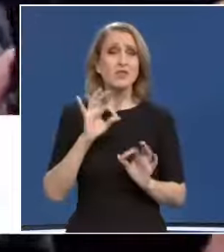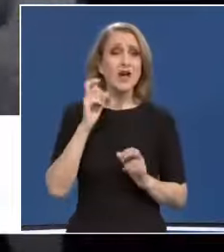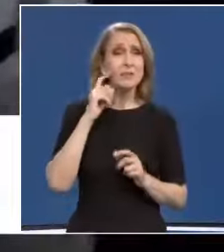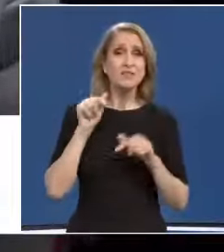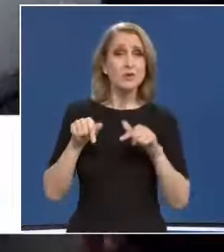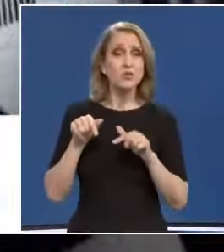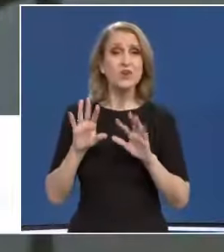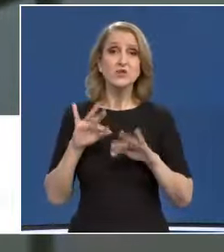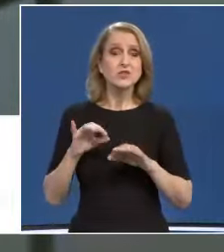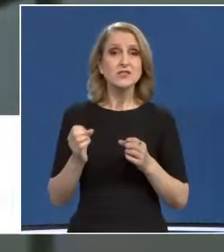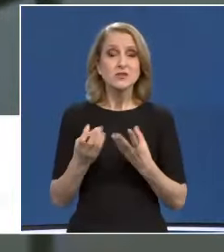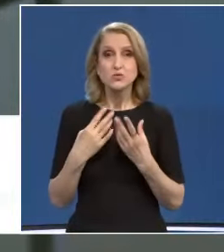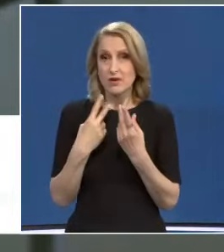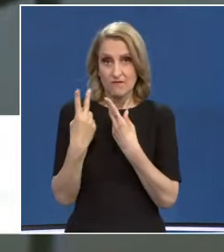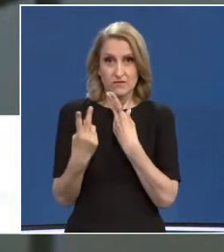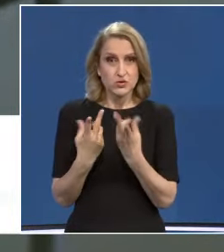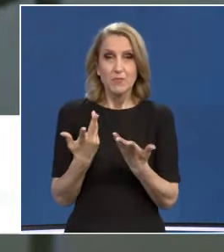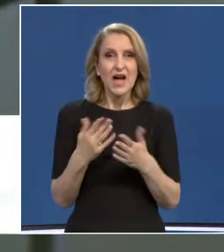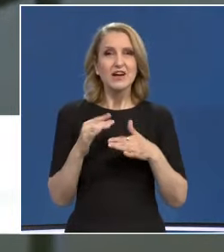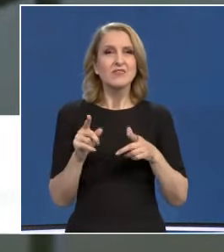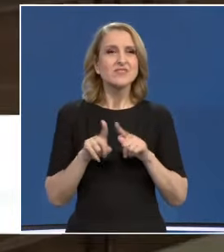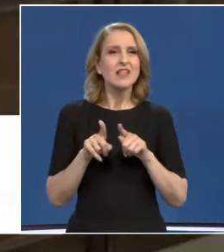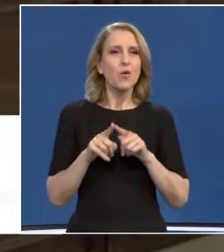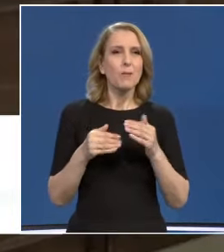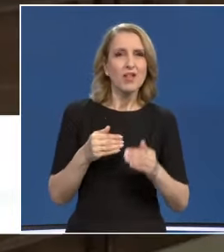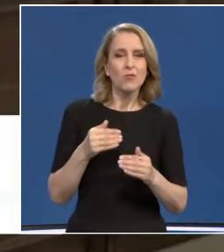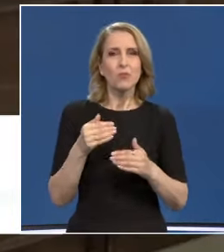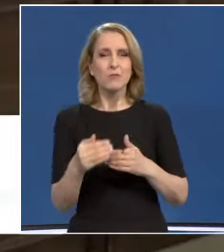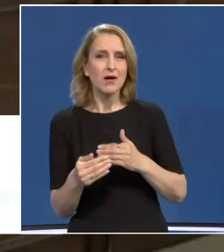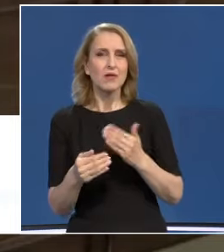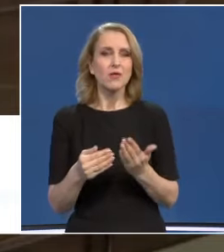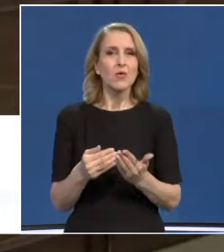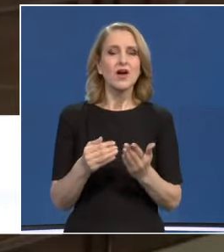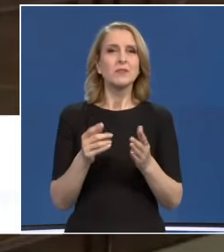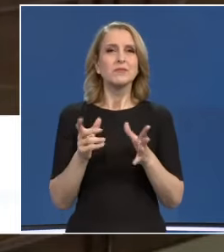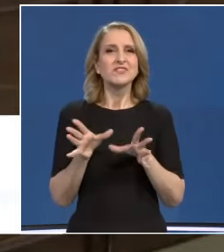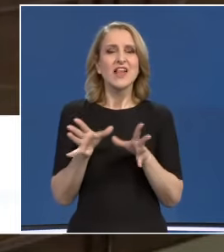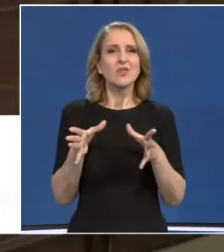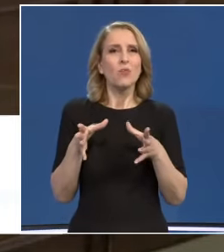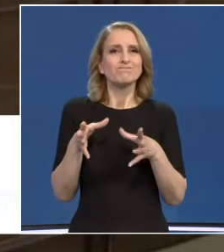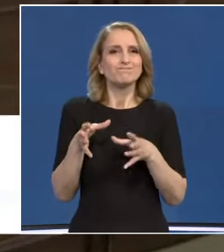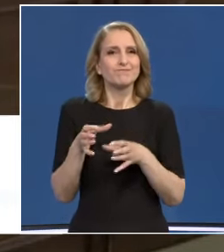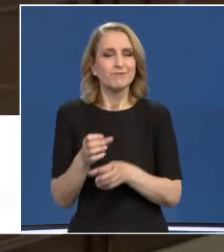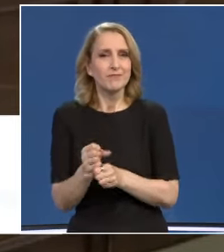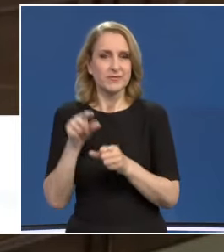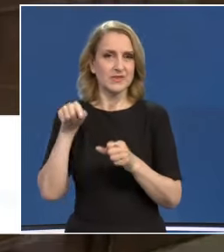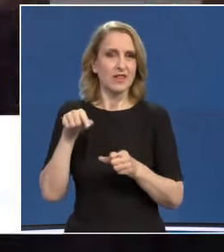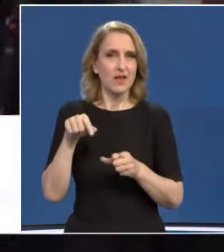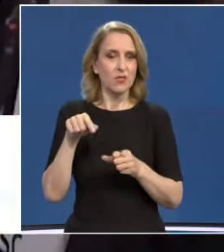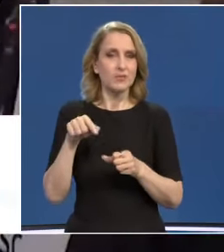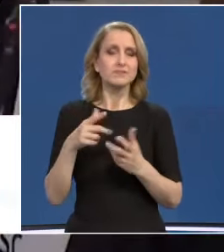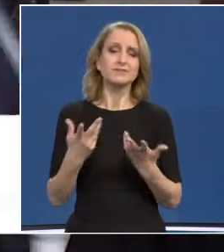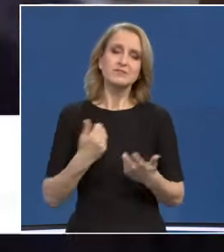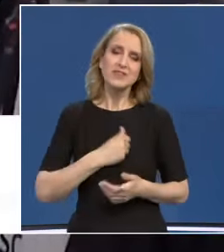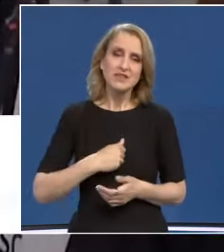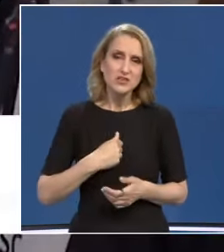защото виждаме как стъпка по стъпка всъщност примката беше затягана около него.